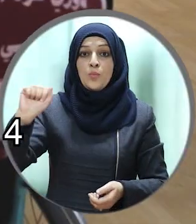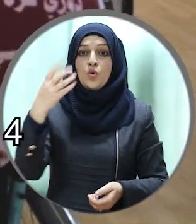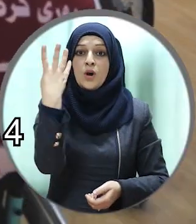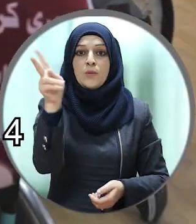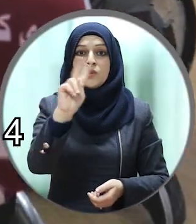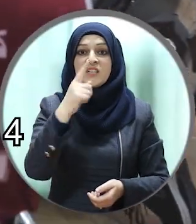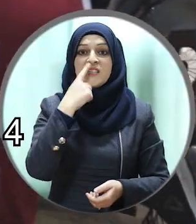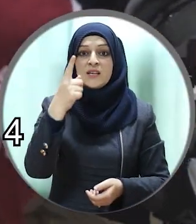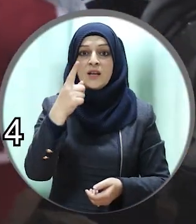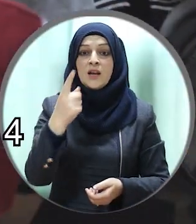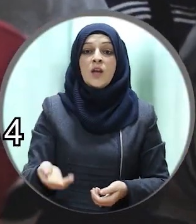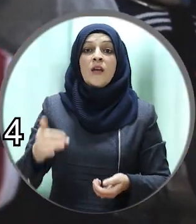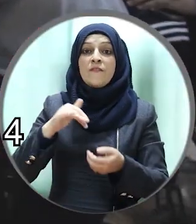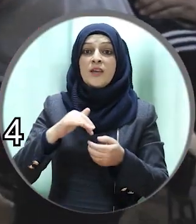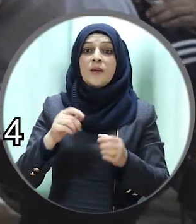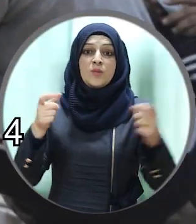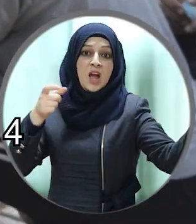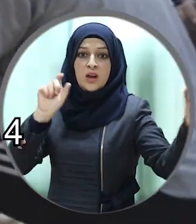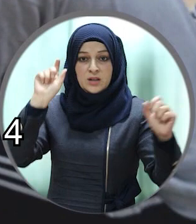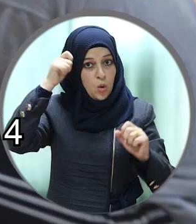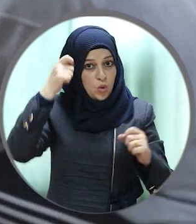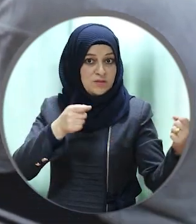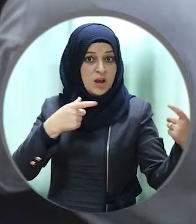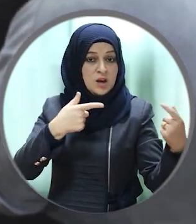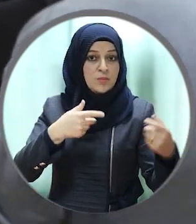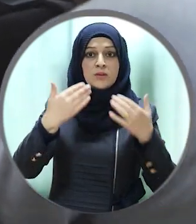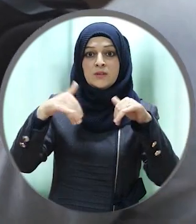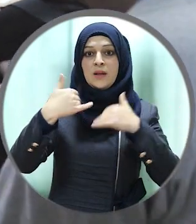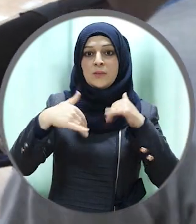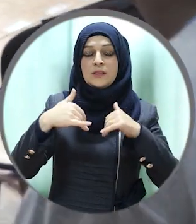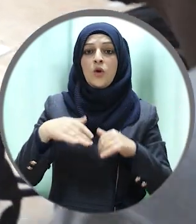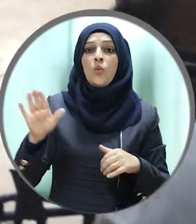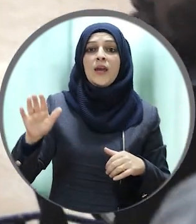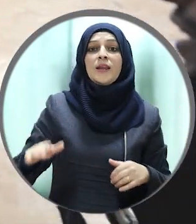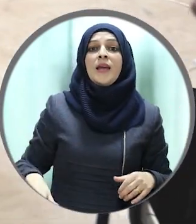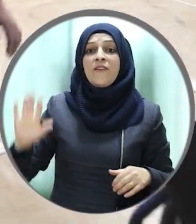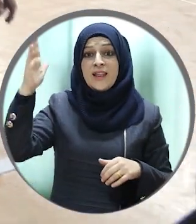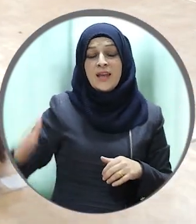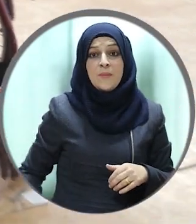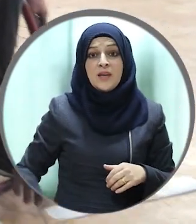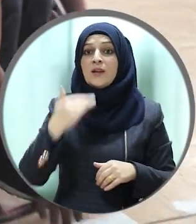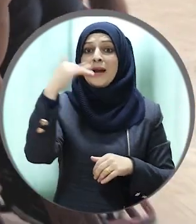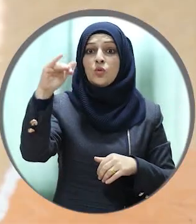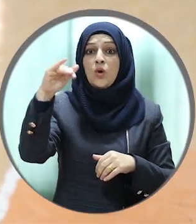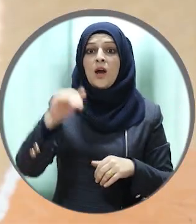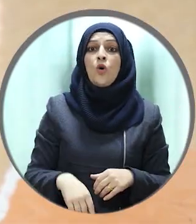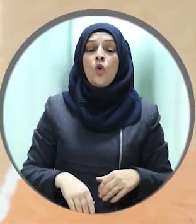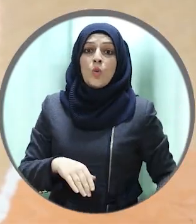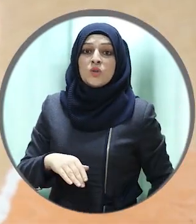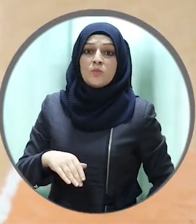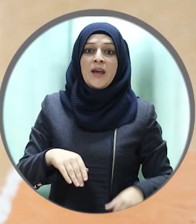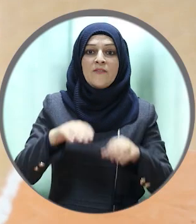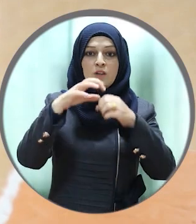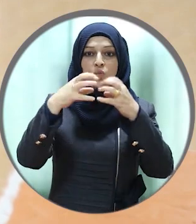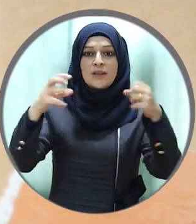عمري 24 سنة، اتصابت في الحرب 2014، عندي بتر في الرجل اليمين وعندي تهتك